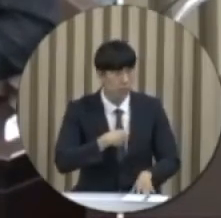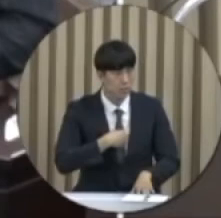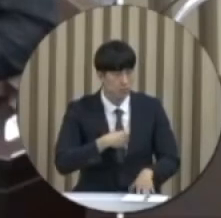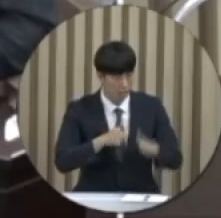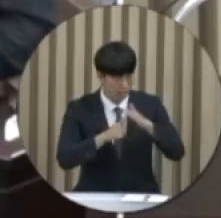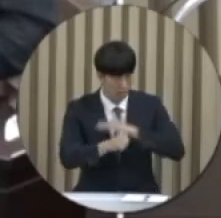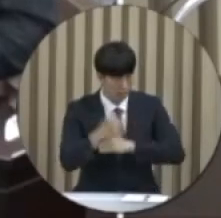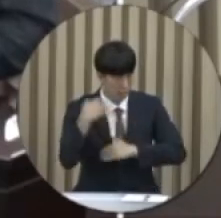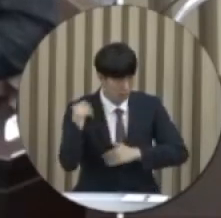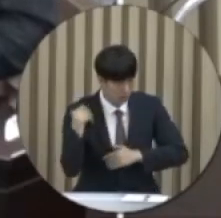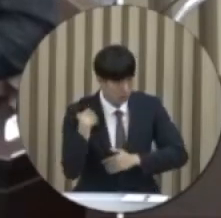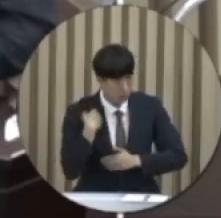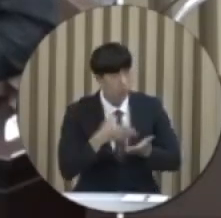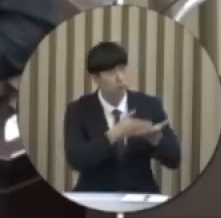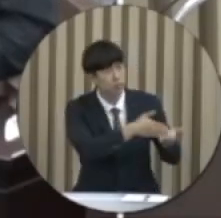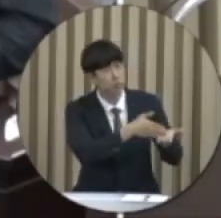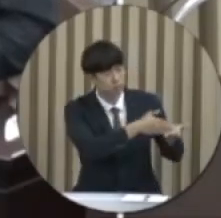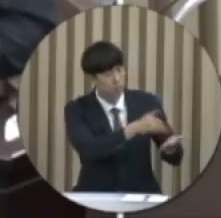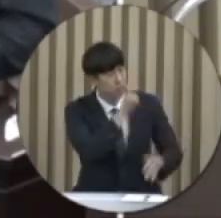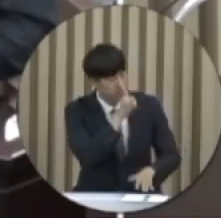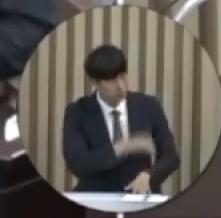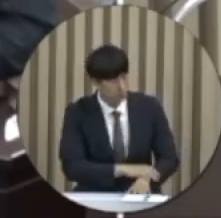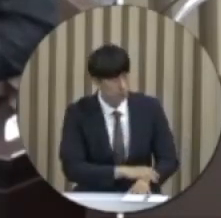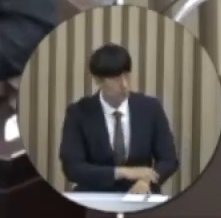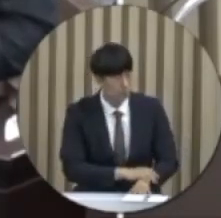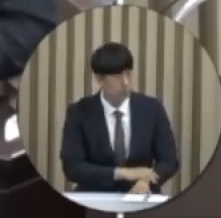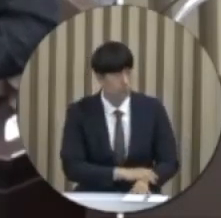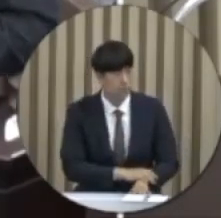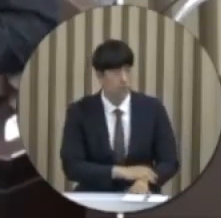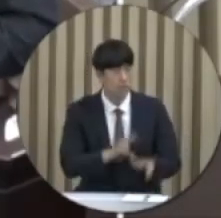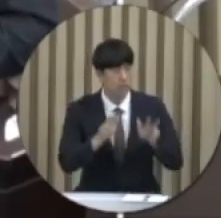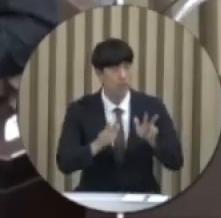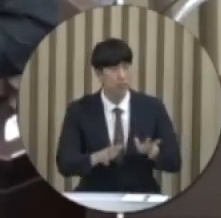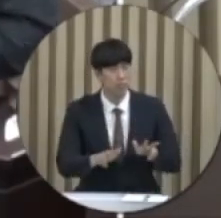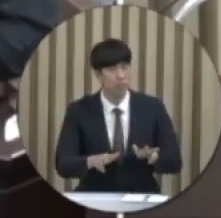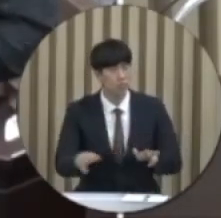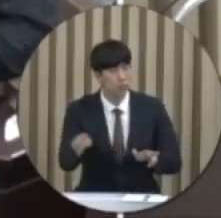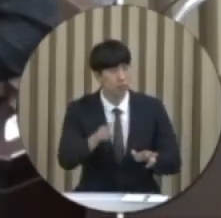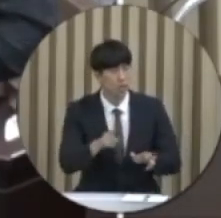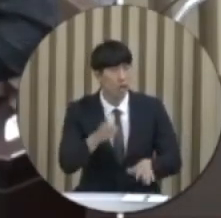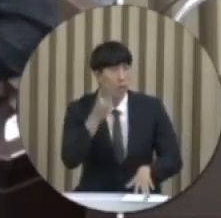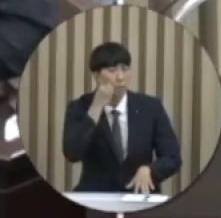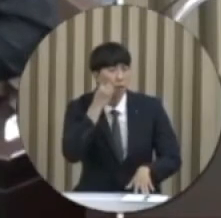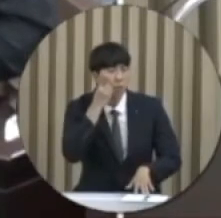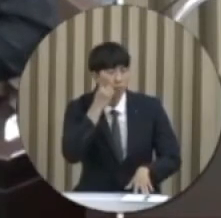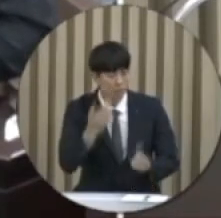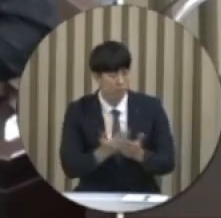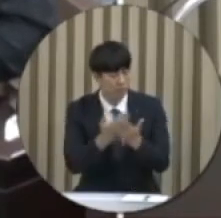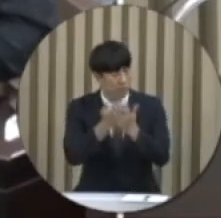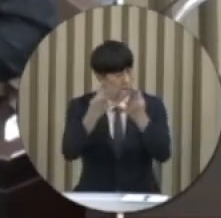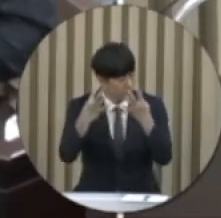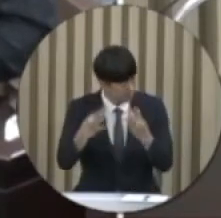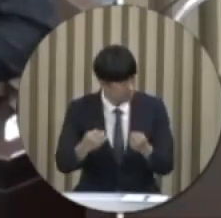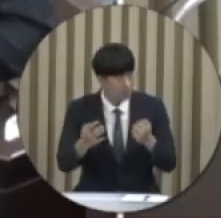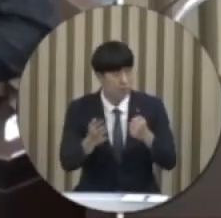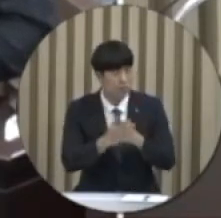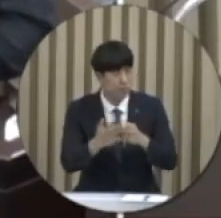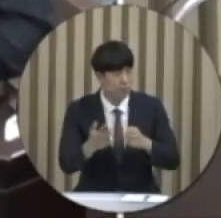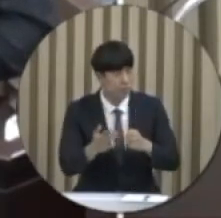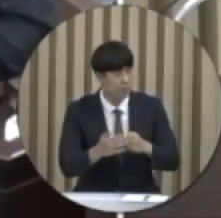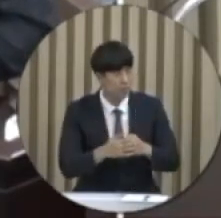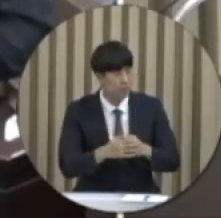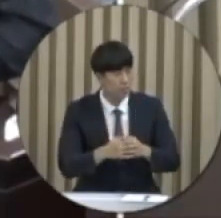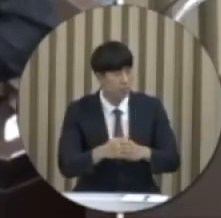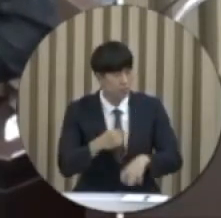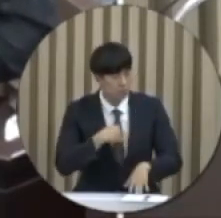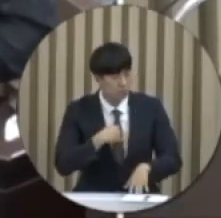드리는 사항들이 몇 가지가 있습니다. 지금 워낙에 핸드폰이 잘돼 있는 세상이다 보니까